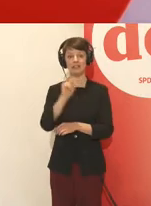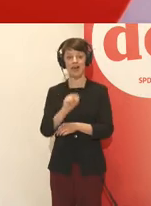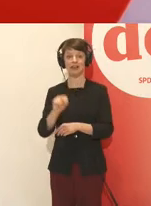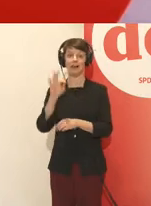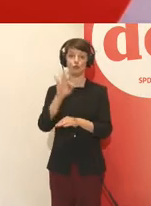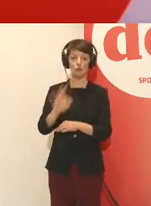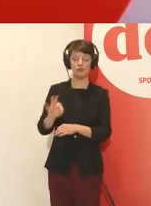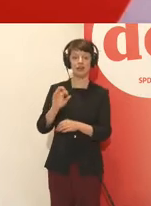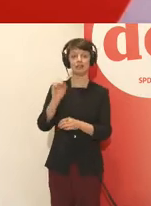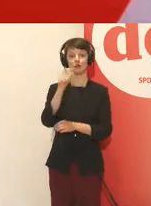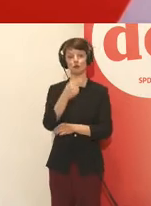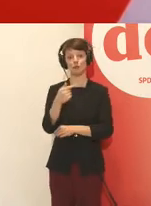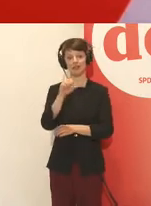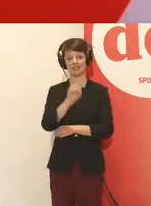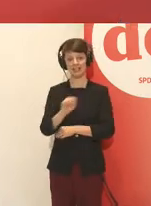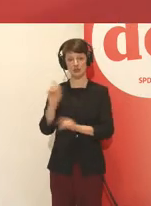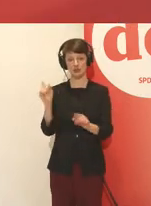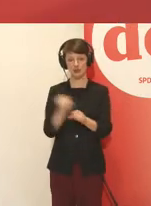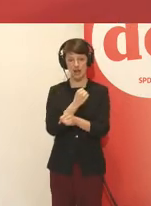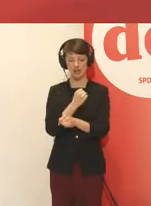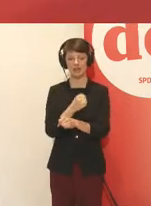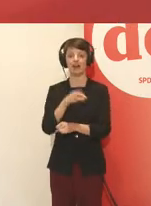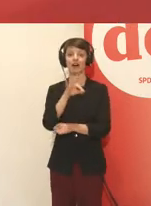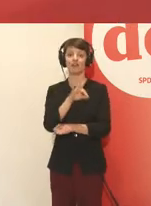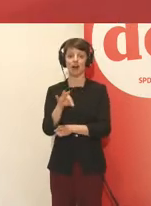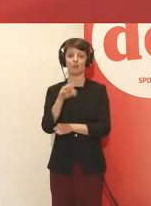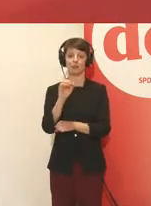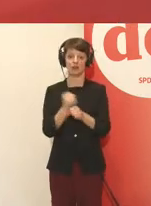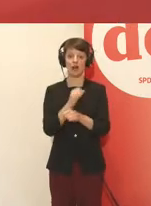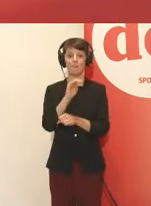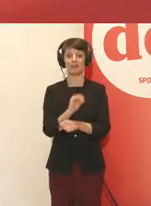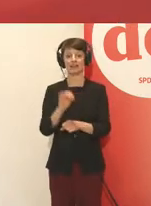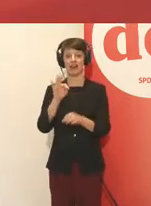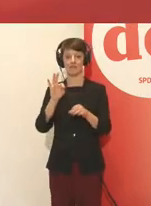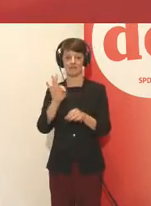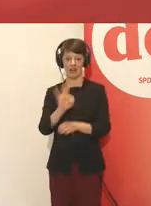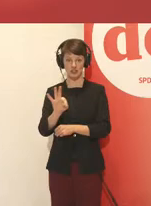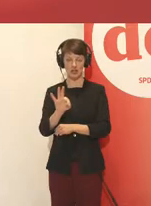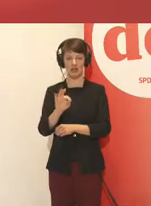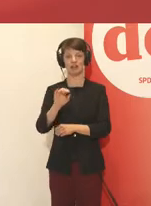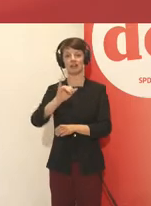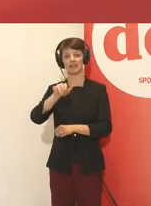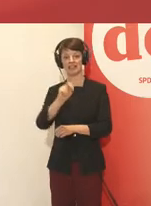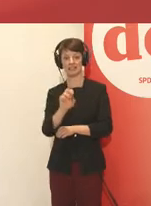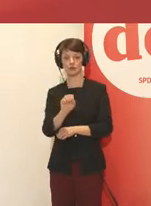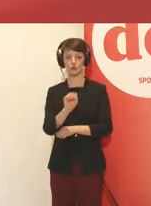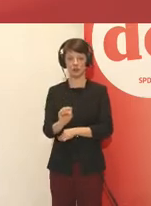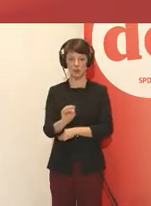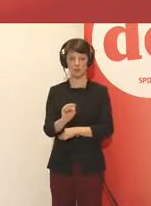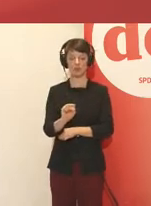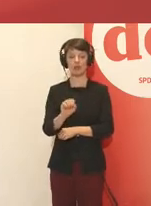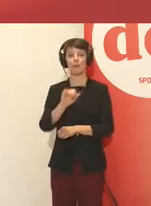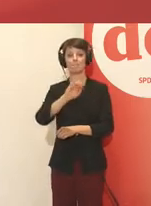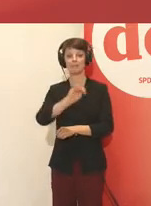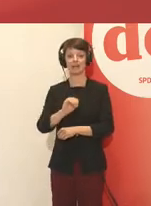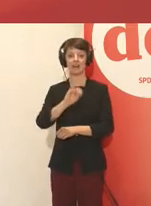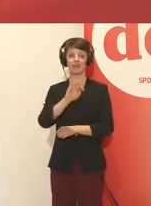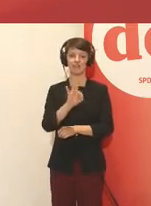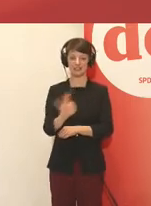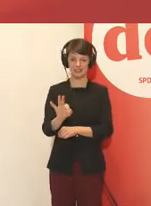tobias singelnstein fabrik uci marcel fritsche die entzündung michael vassiliadis